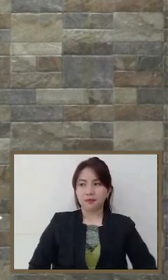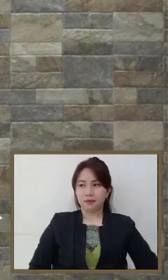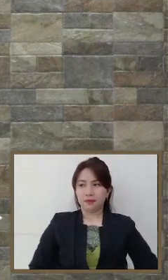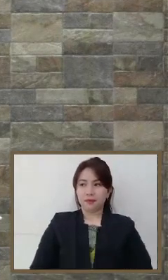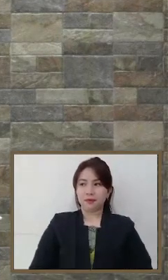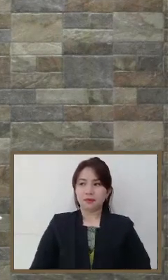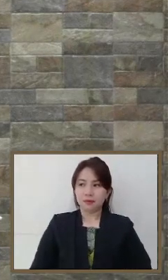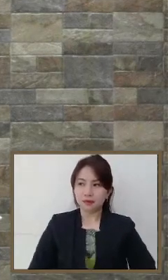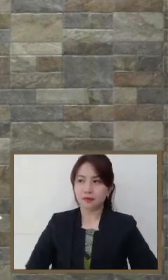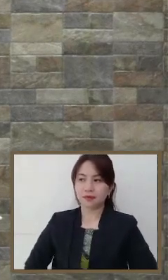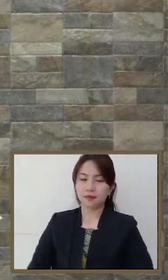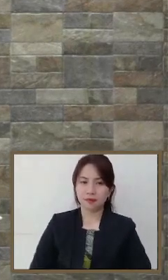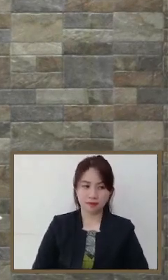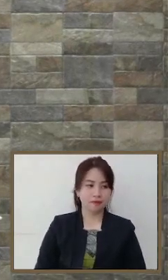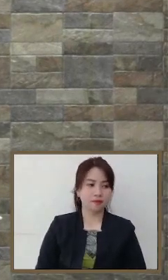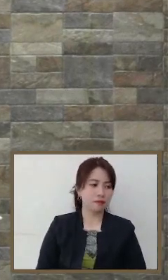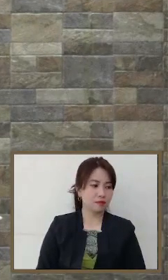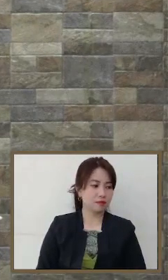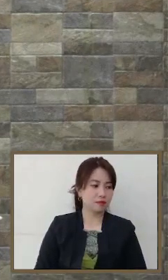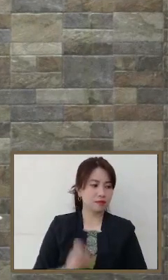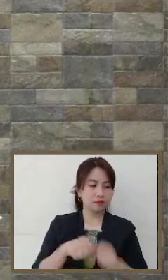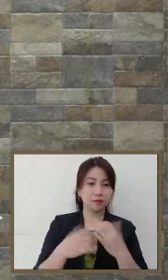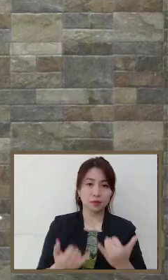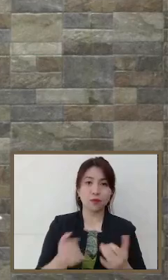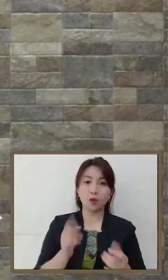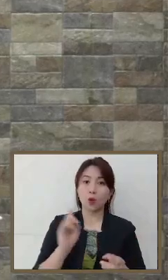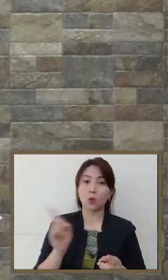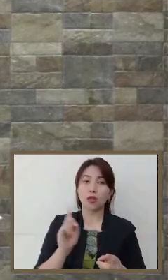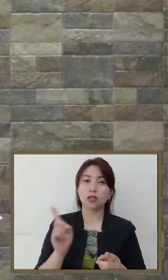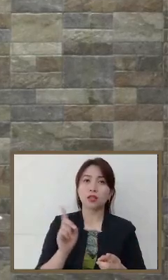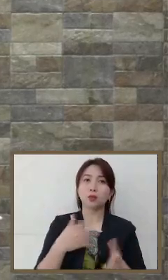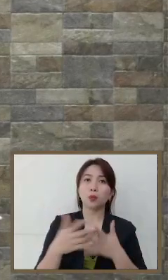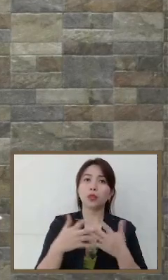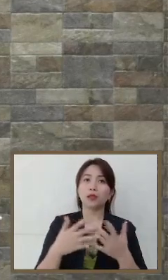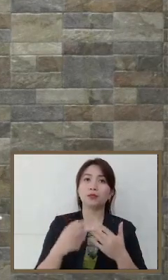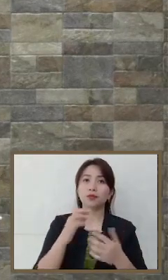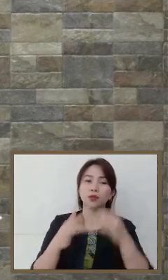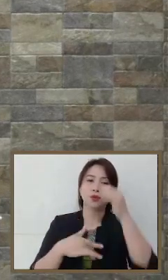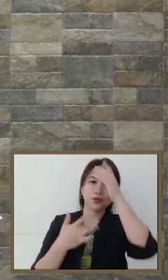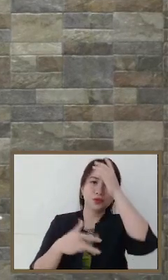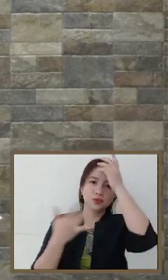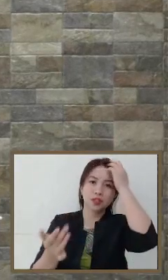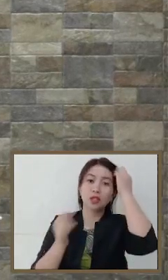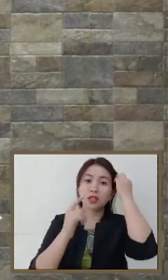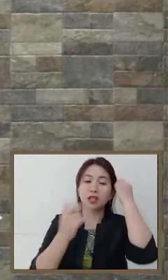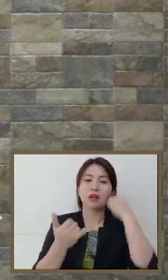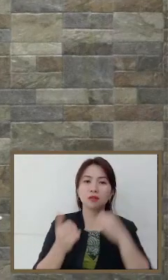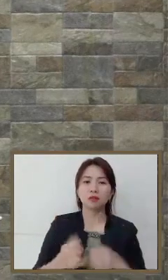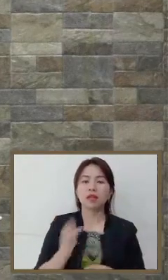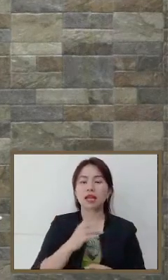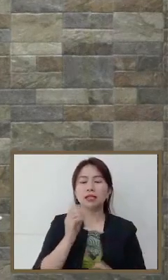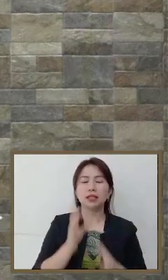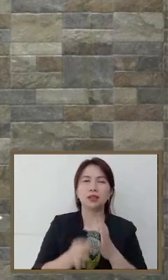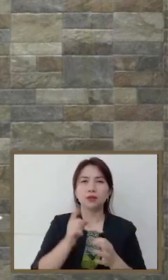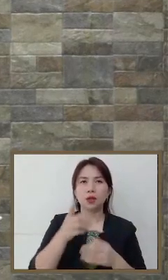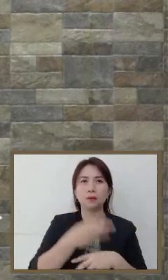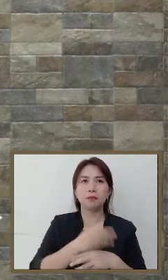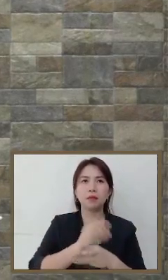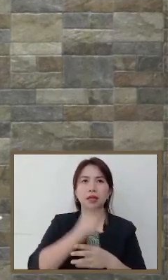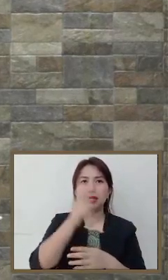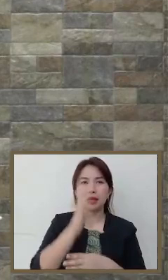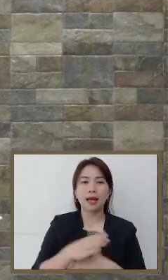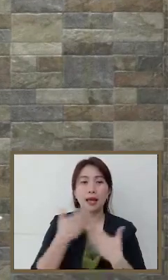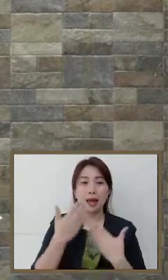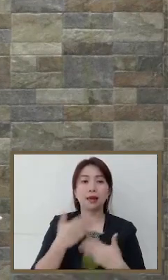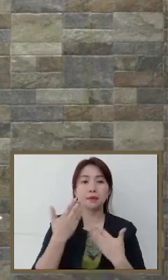may part ka bilang ang isang tatay kaya Ngayon pa lang anoang nararamdaman ng anak mo Isipin mo yung nararamdaman ng Diyos at pag napasaya mo ang Diyos balang araw makikita